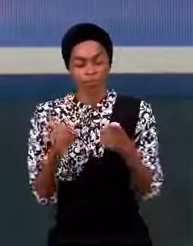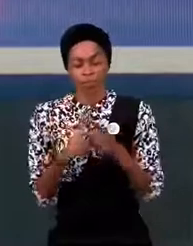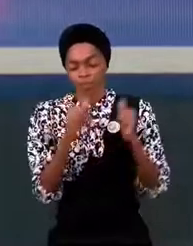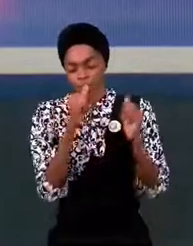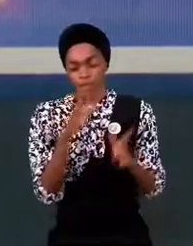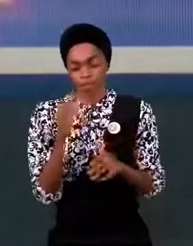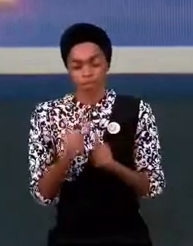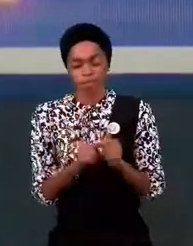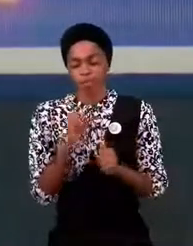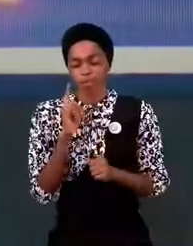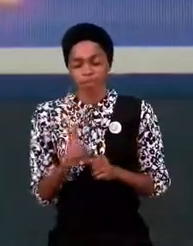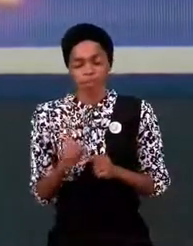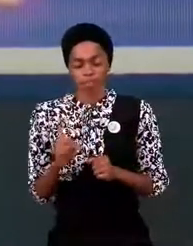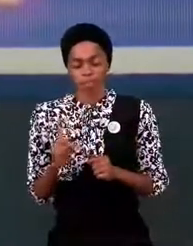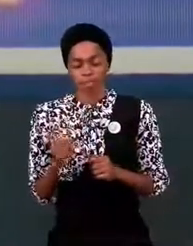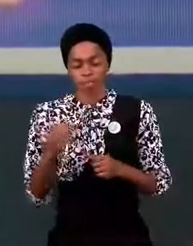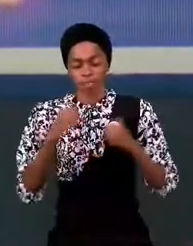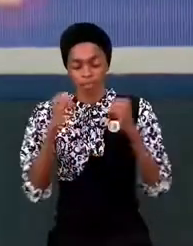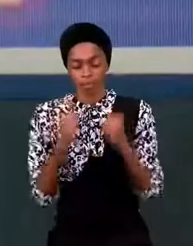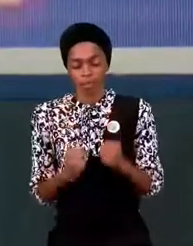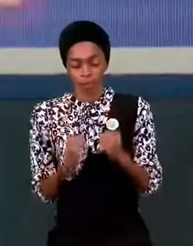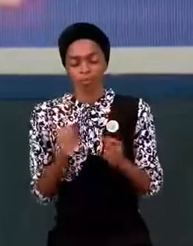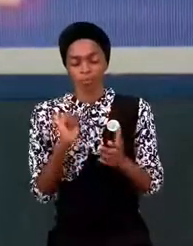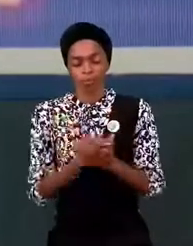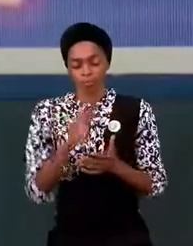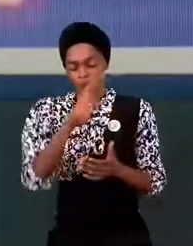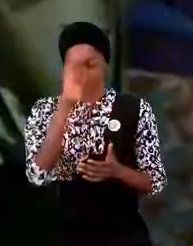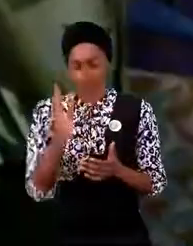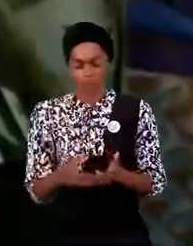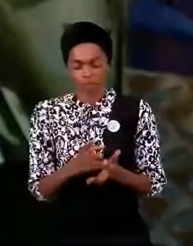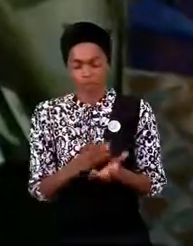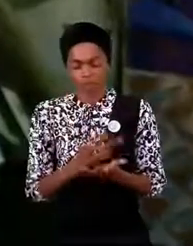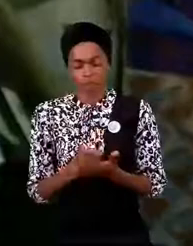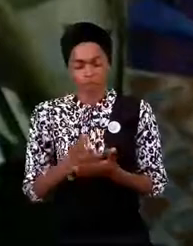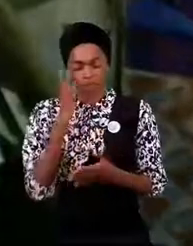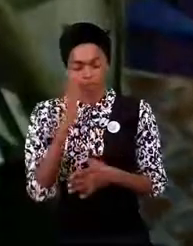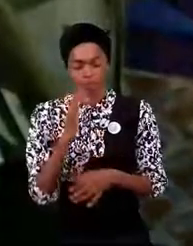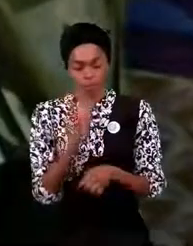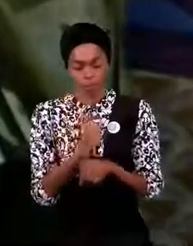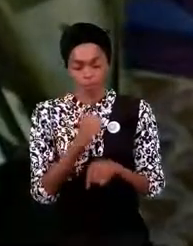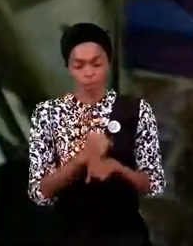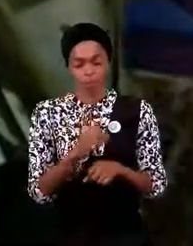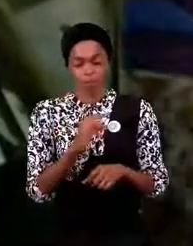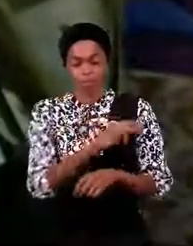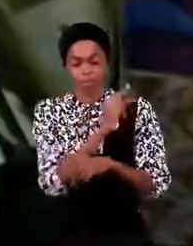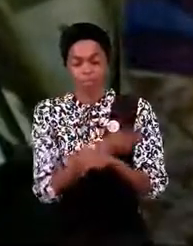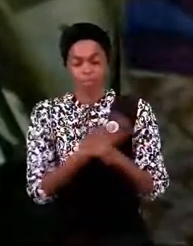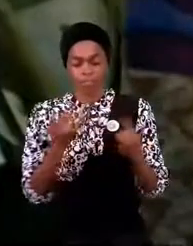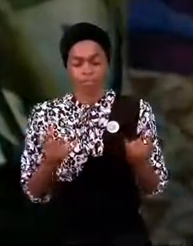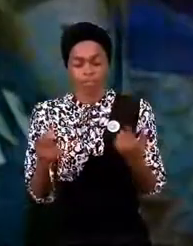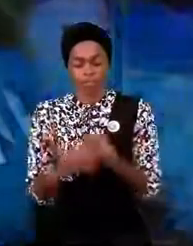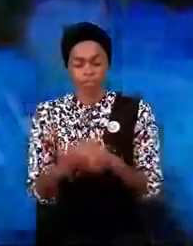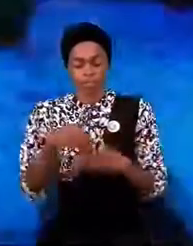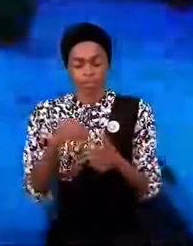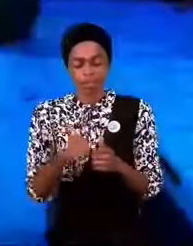jamais agira puissamment aujourd'hui dans chaque vie au nom de Jésus.